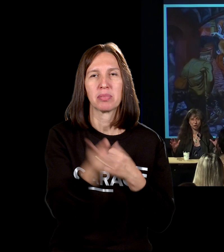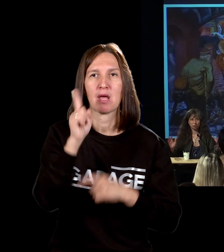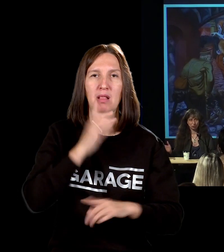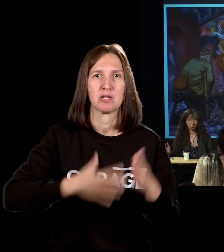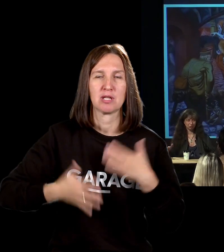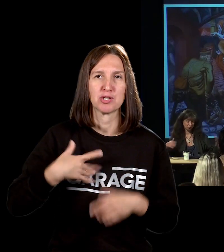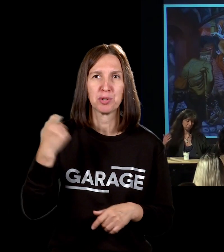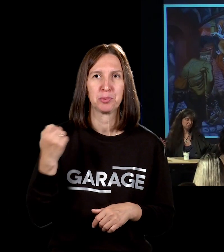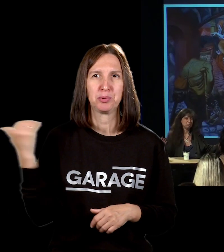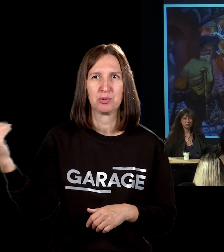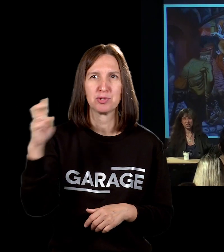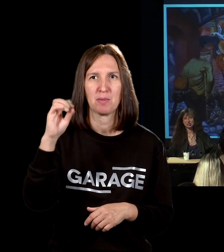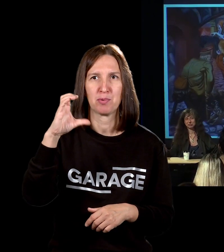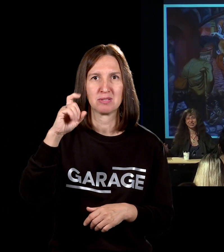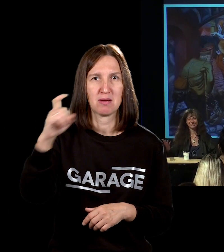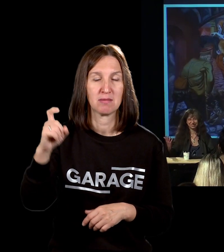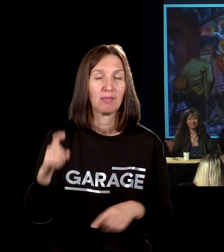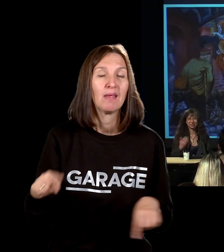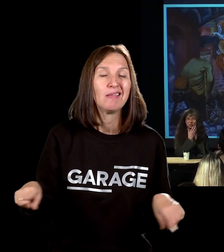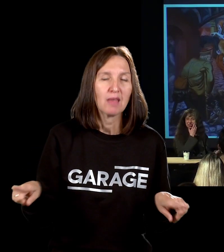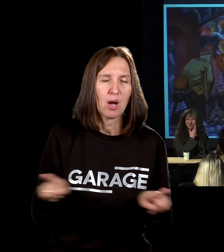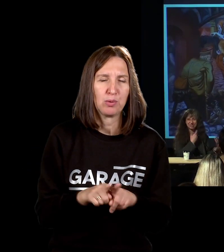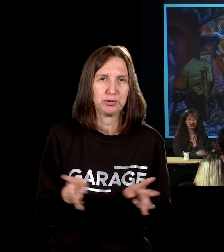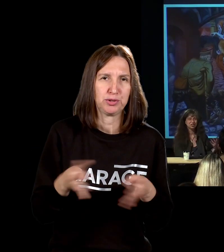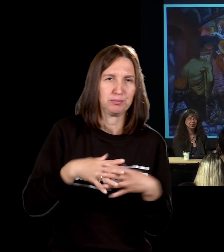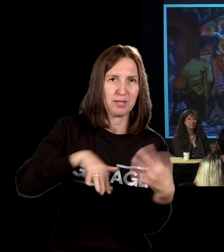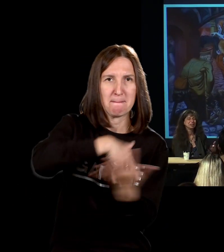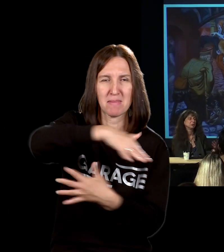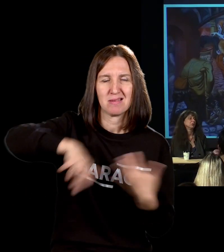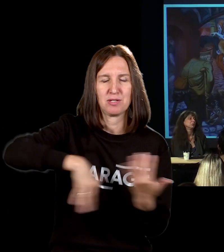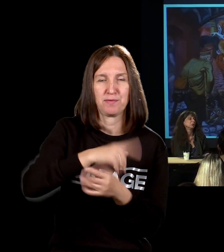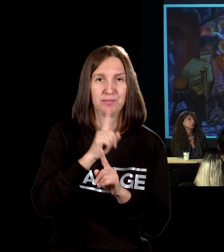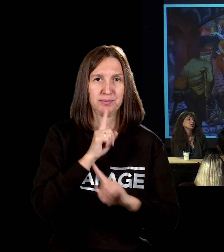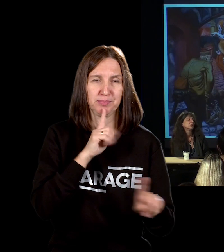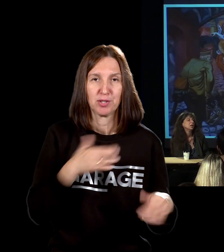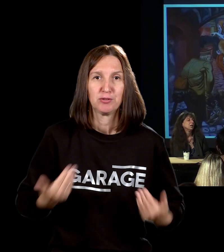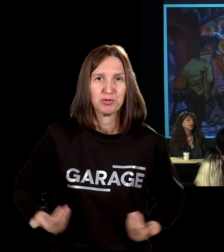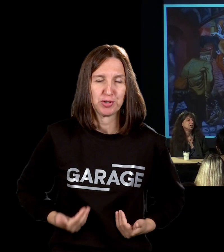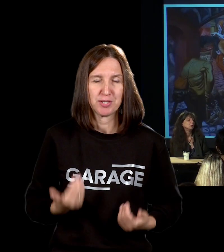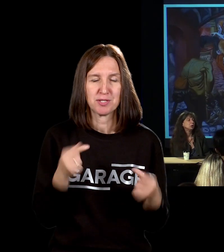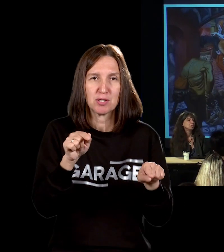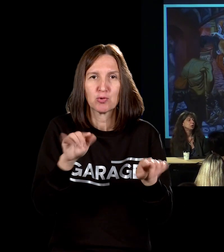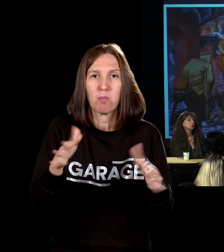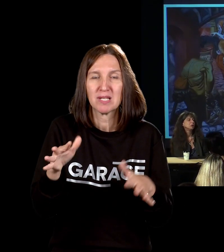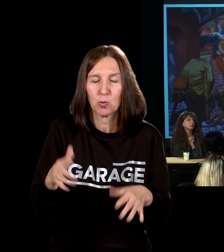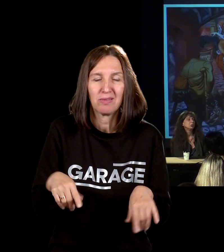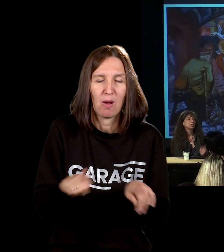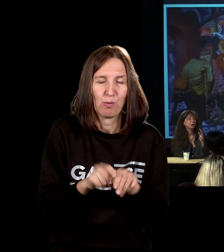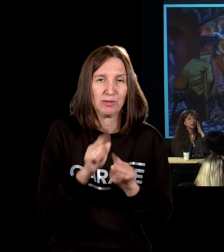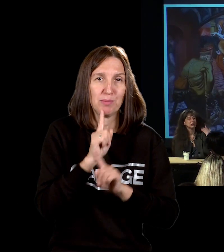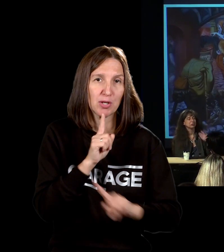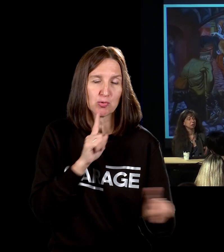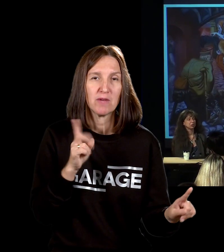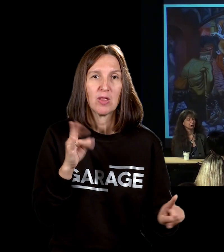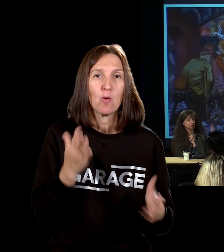Такое же как бы круг месиво всевозможной странной жизни, которая там происходит, такой же причудливый. Но